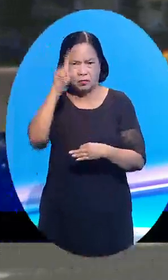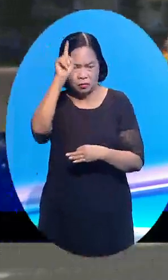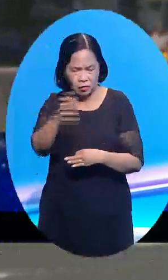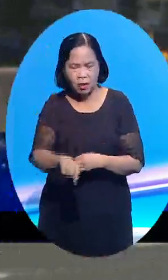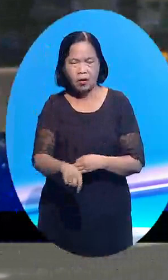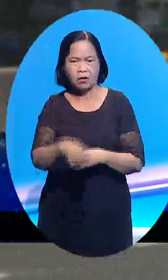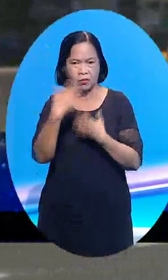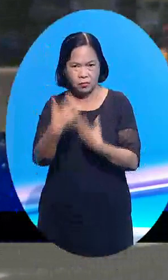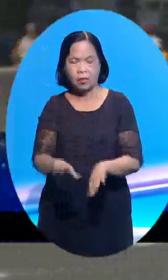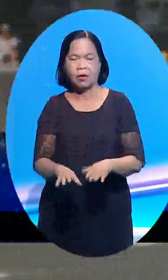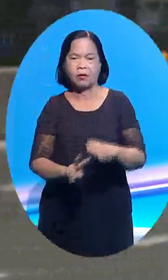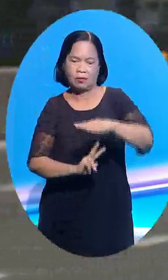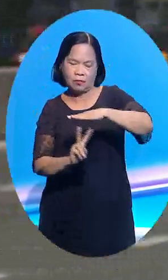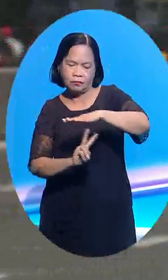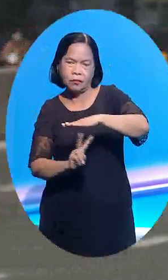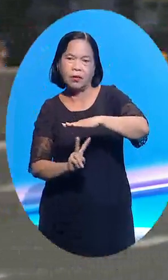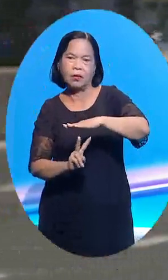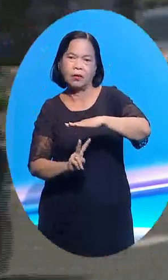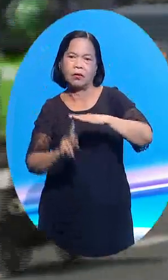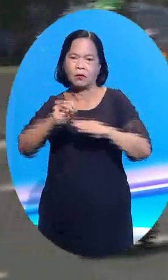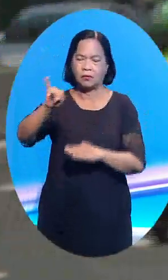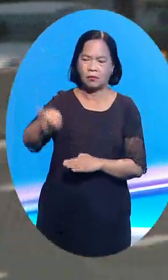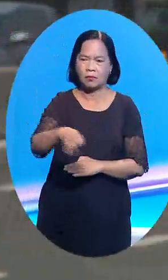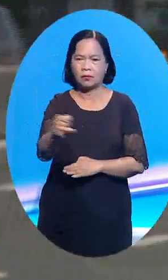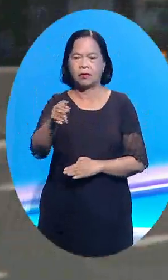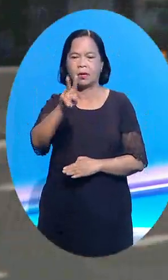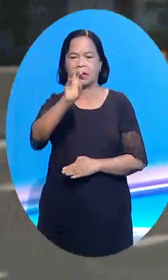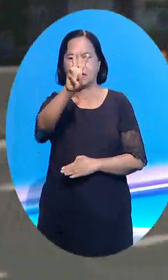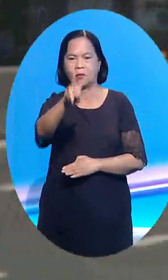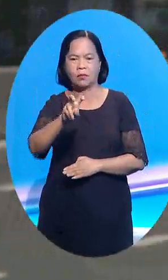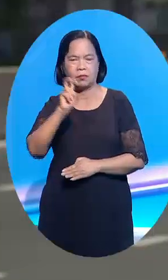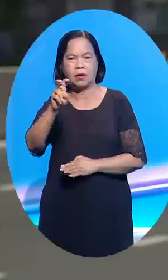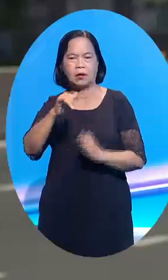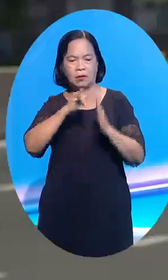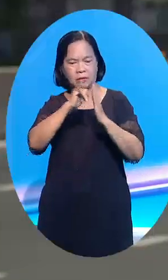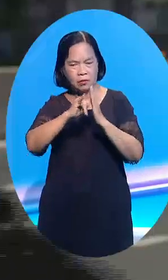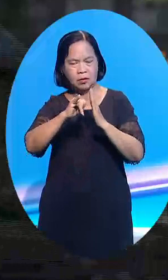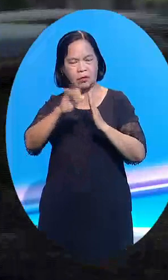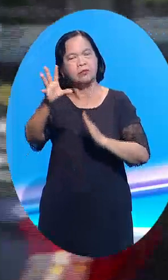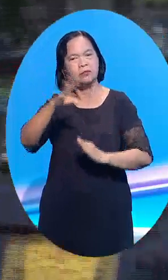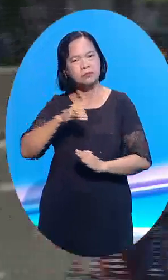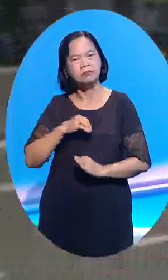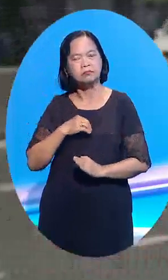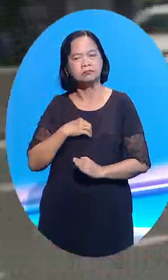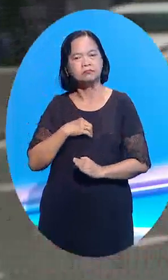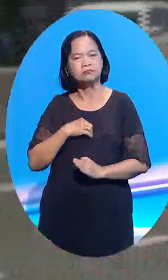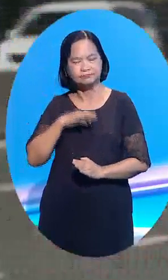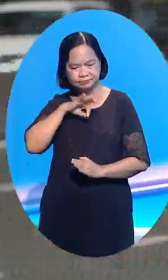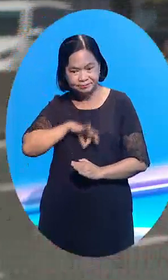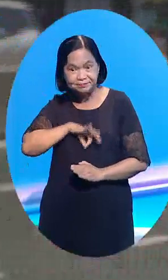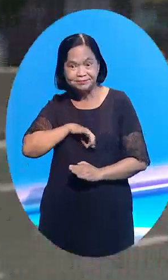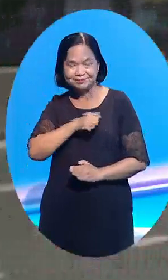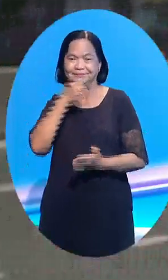hữu rồi, về vấn nguồn vốn thì thể hiện bộc lộ rõ trong năm 2022. Một yếu tố nữa mà chúng tôi muốn đề cập đó là tâm lý của người